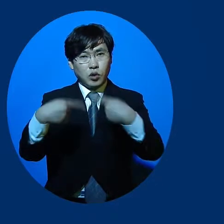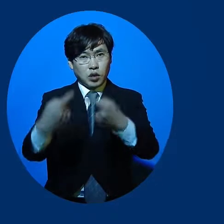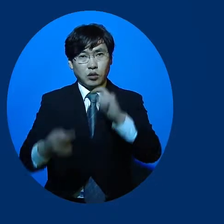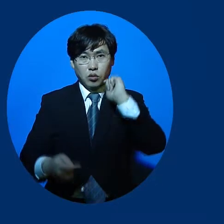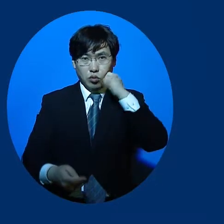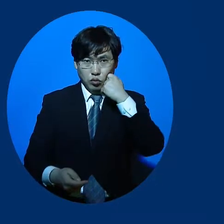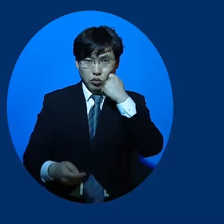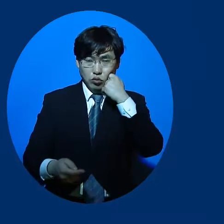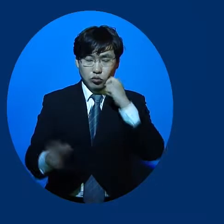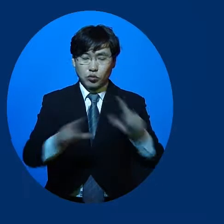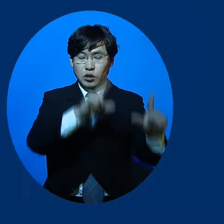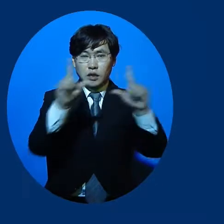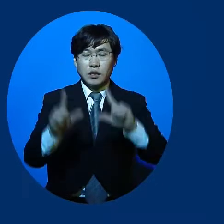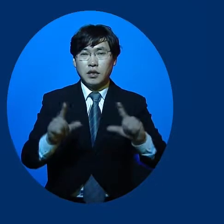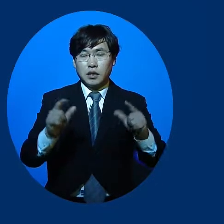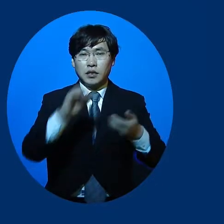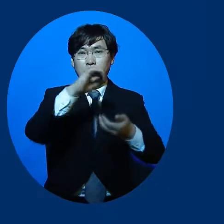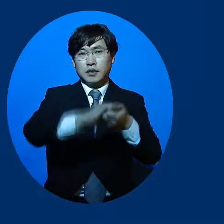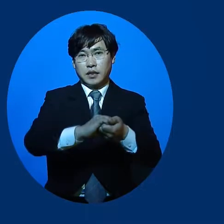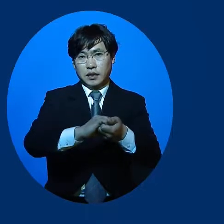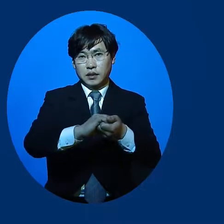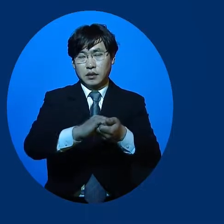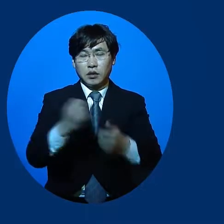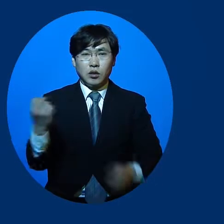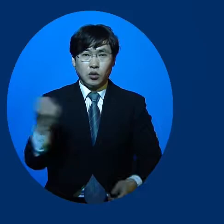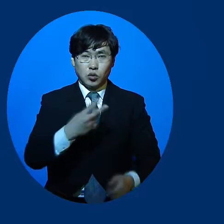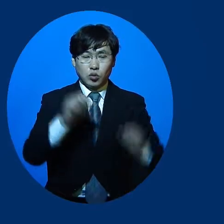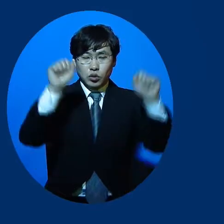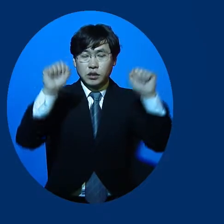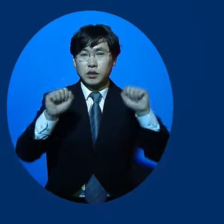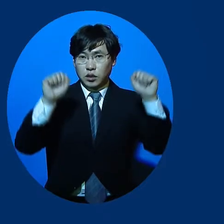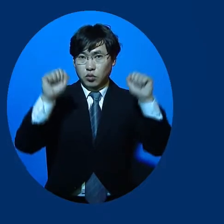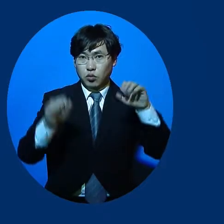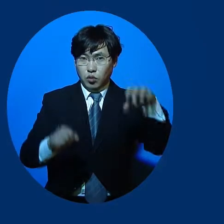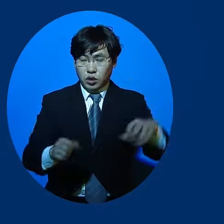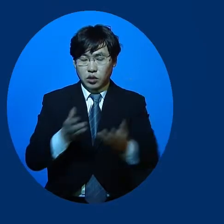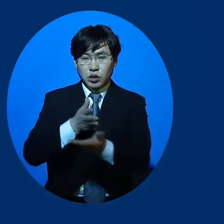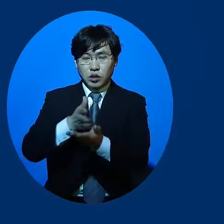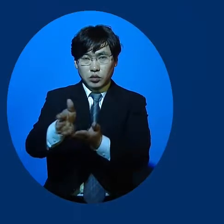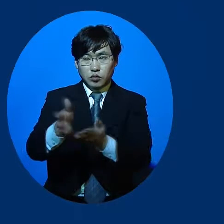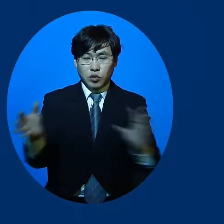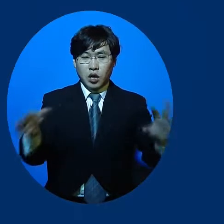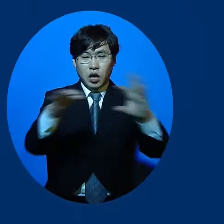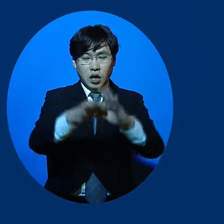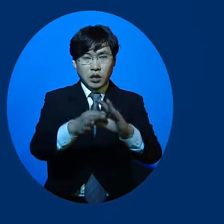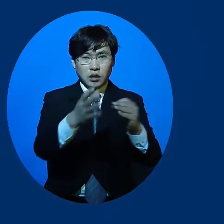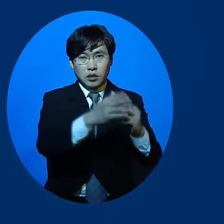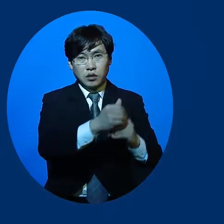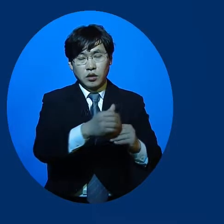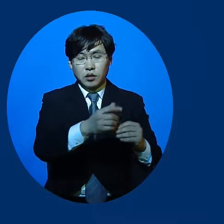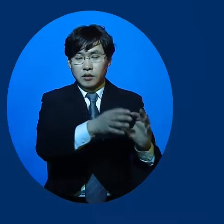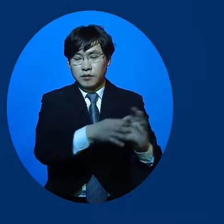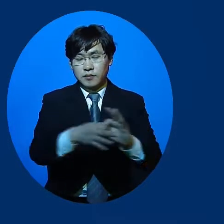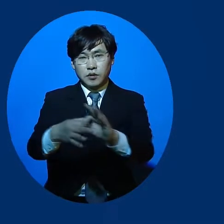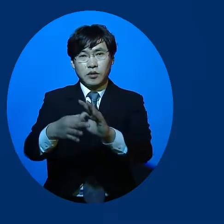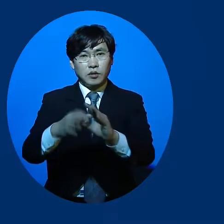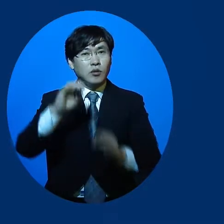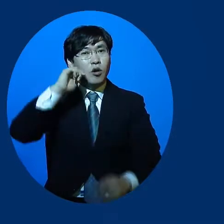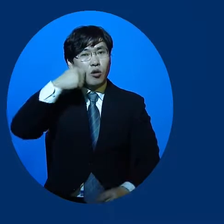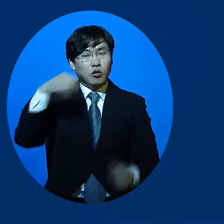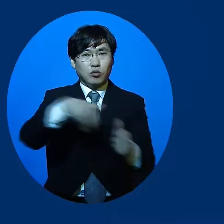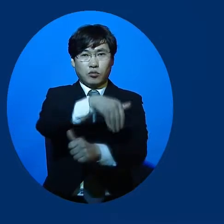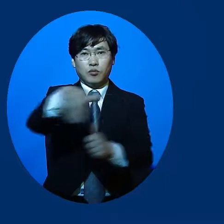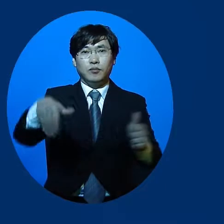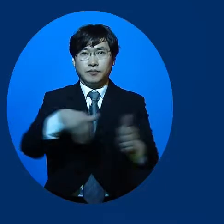생활체육 경험이 제한적일 수밖에 없고 생활체육과 전문체육과의 연계가 원활하게 이루어질 수 없다는 점을 지적할